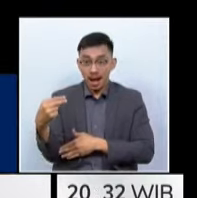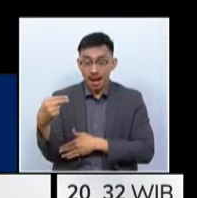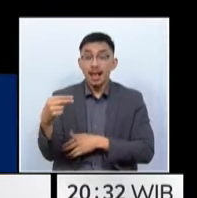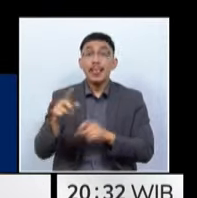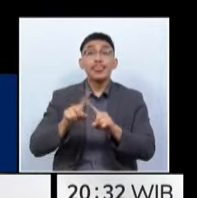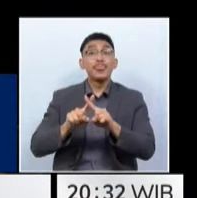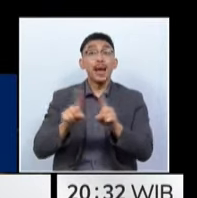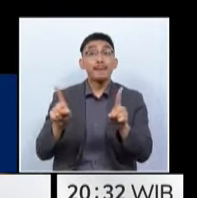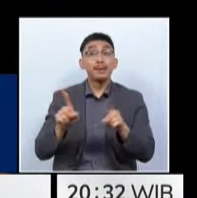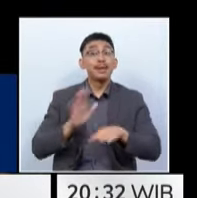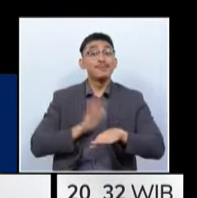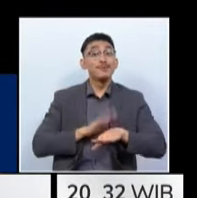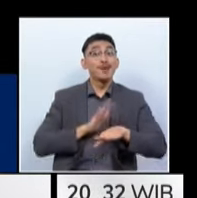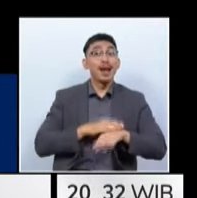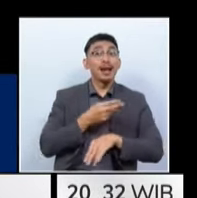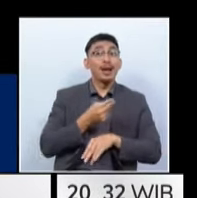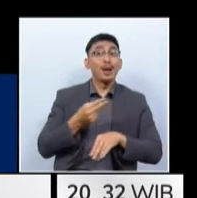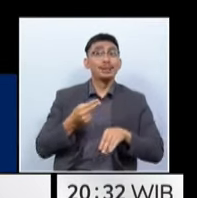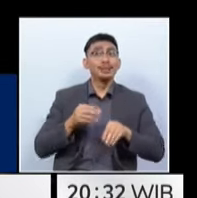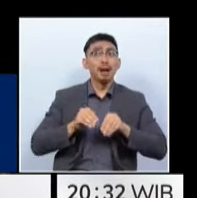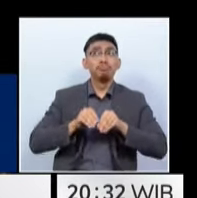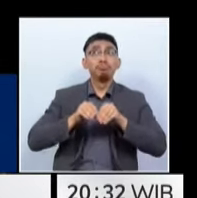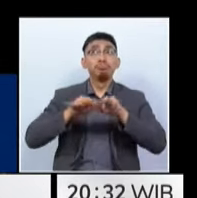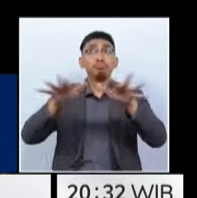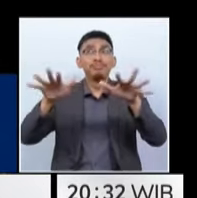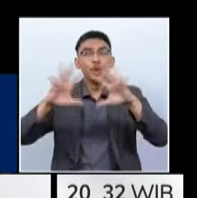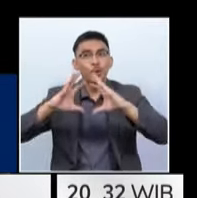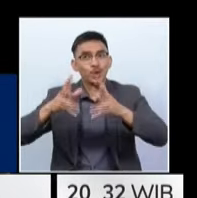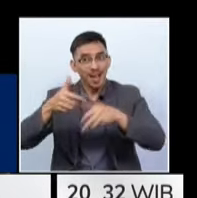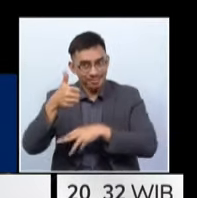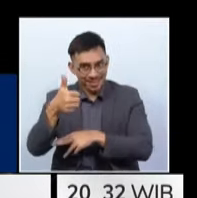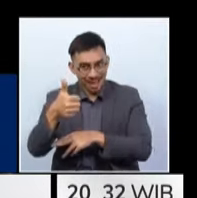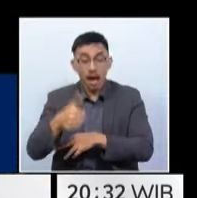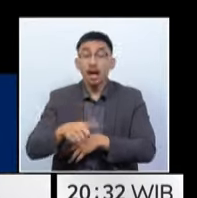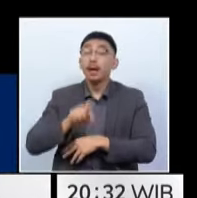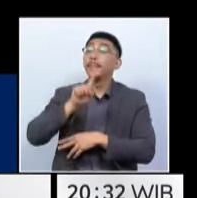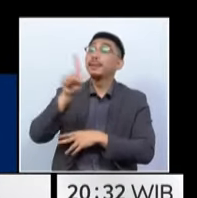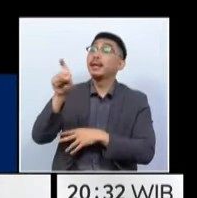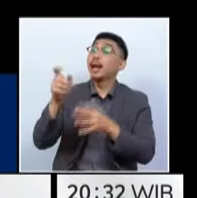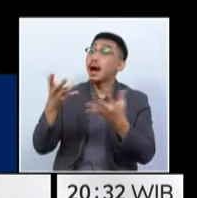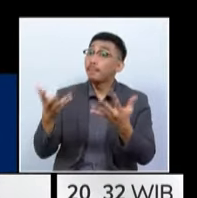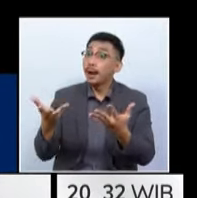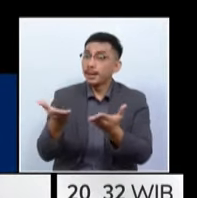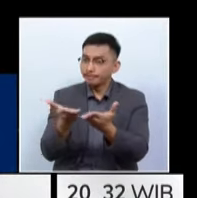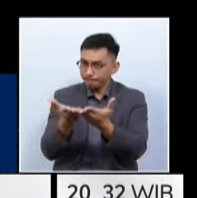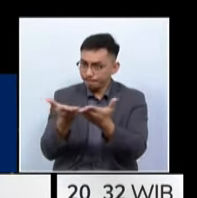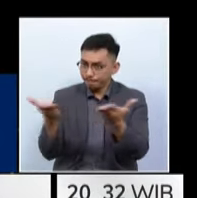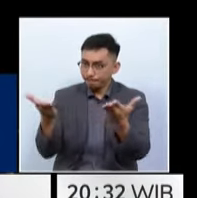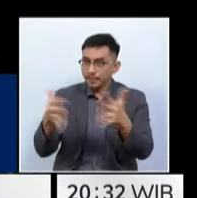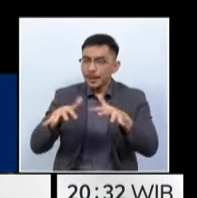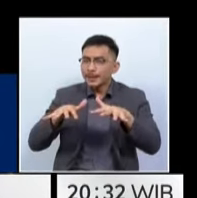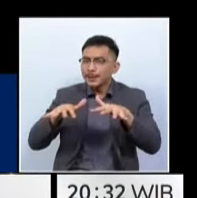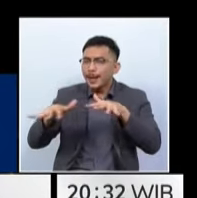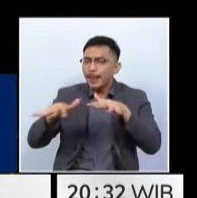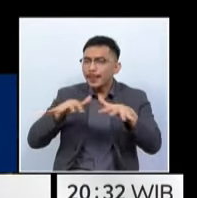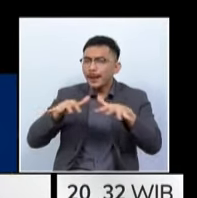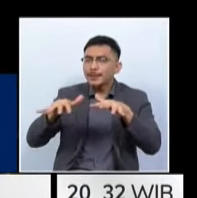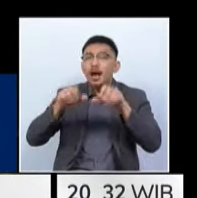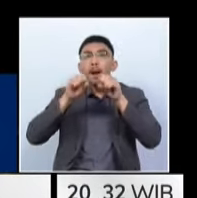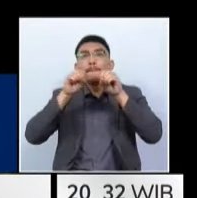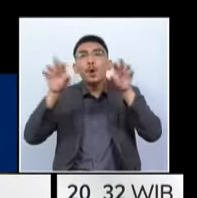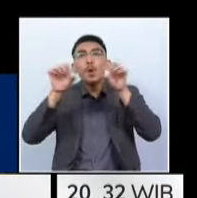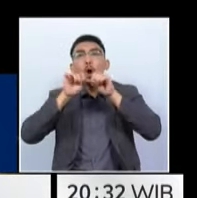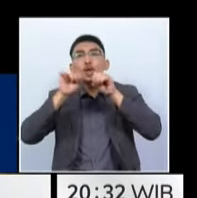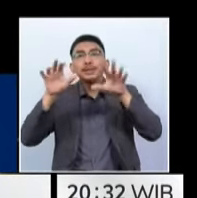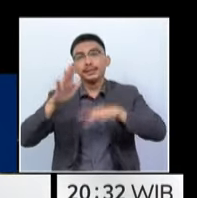Indonesia untuk mendunia pertanyaannya Bagaimana strategi Pak on mempromosikan budaya populer